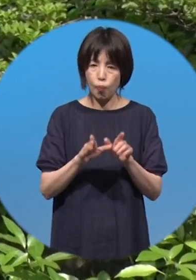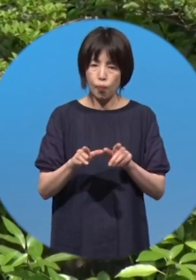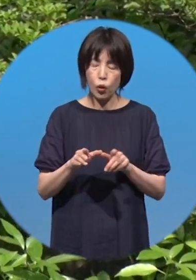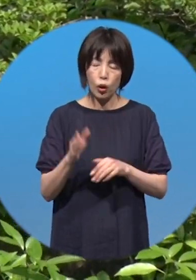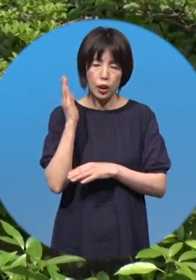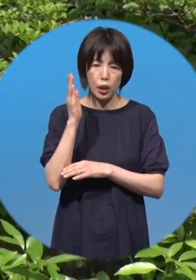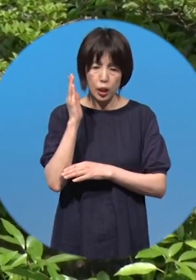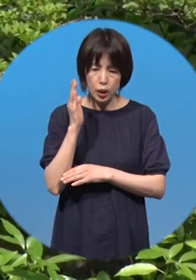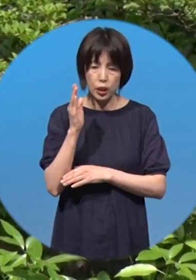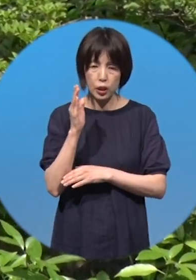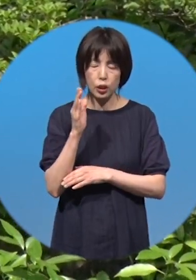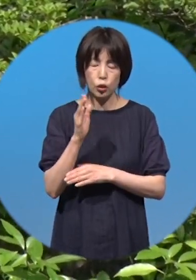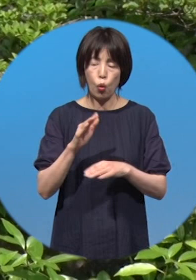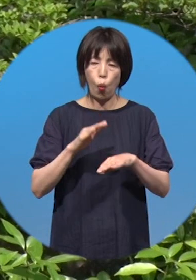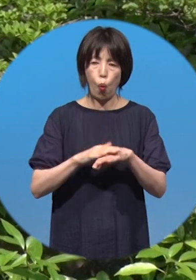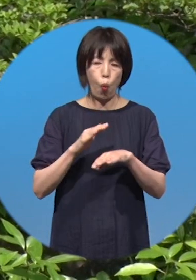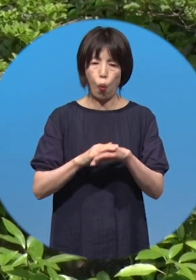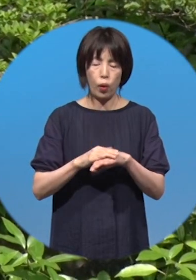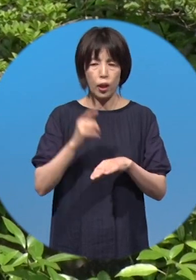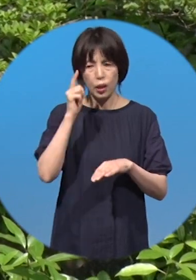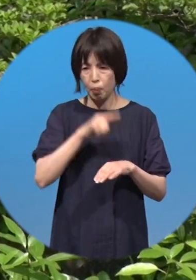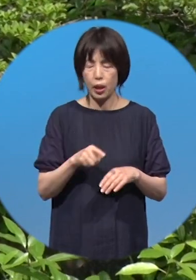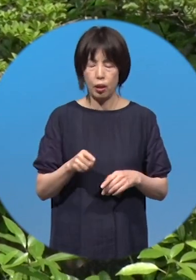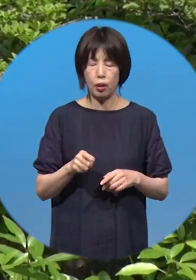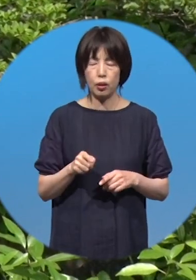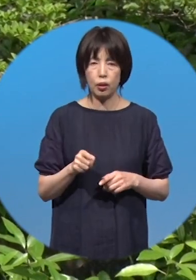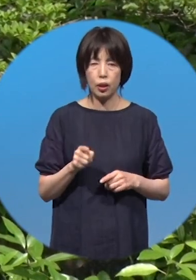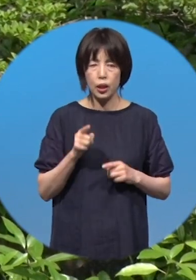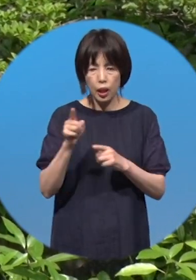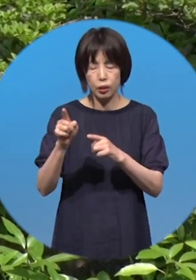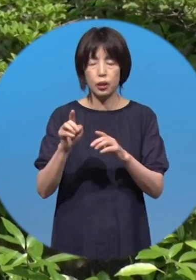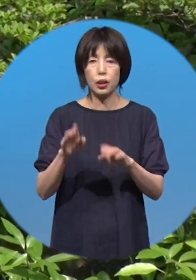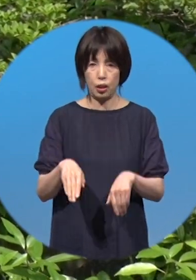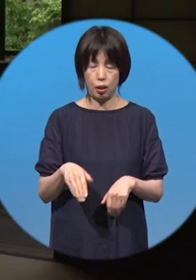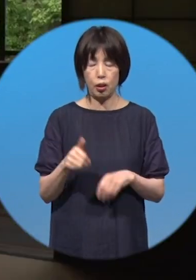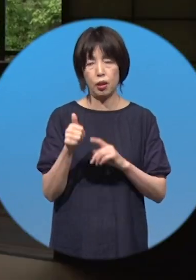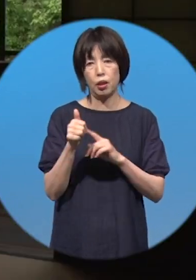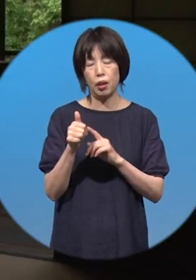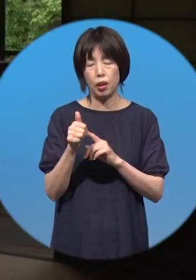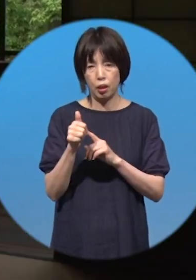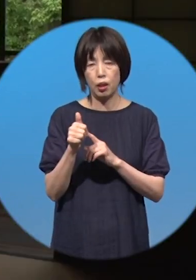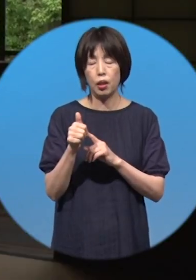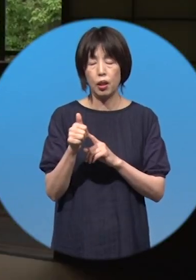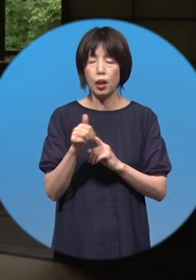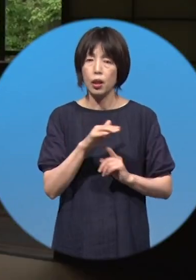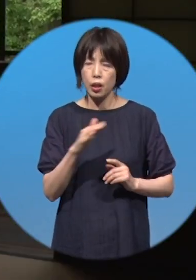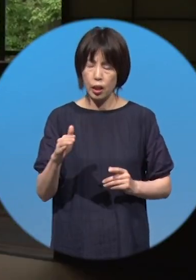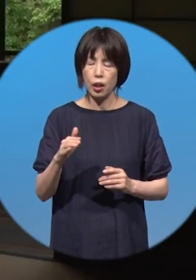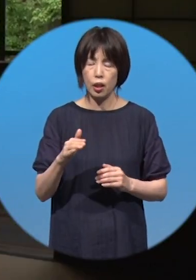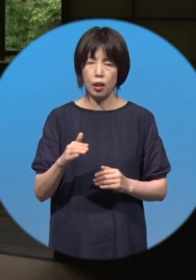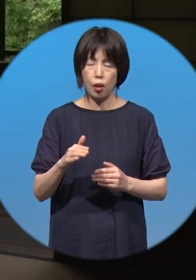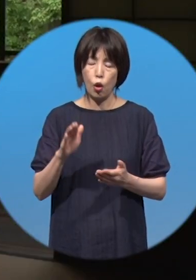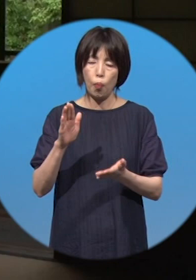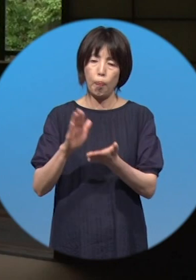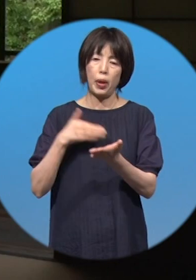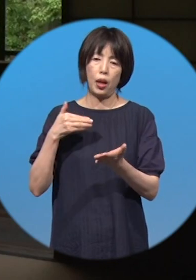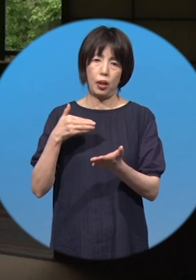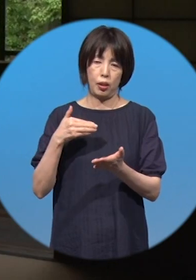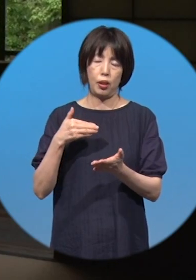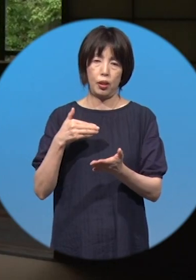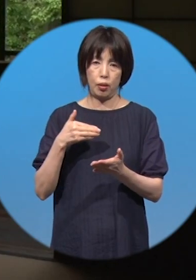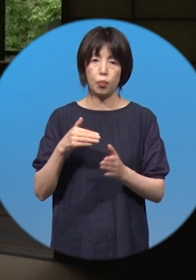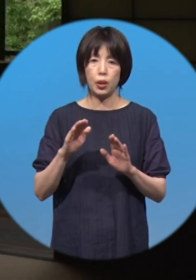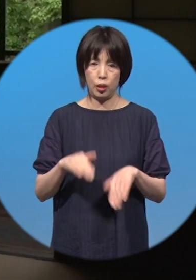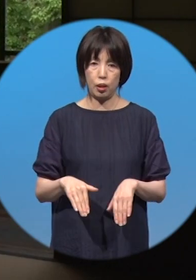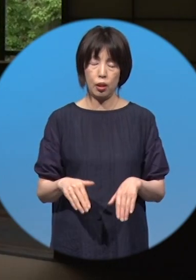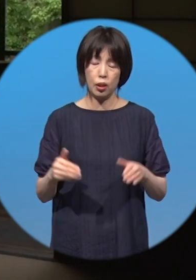して、批判的なことを言ったりしまして、罷免にあったりしております。